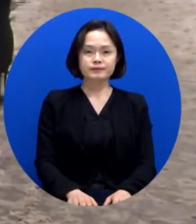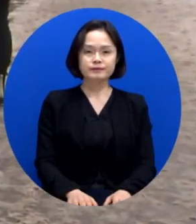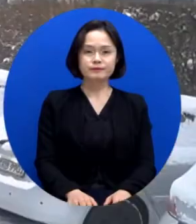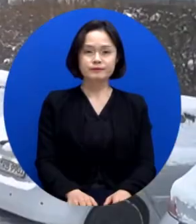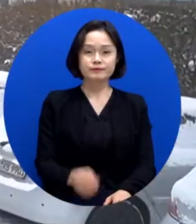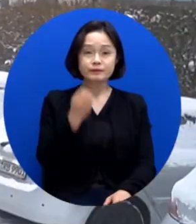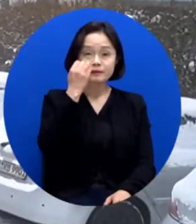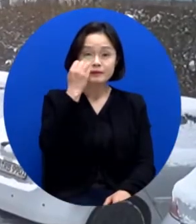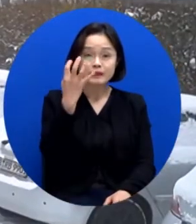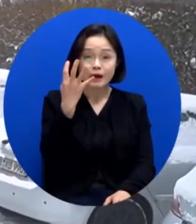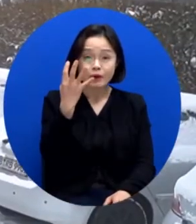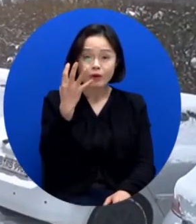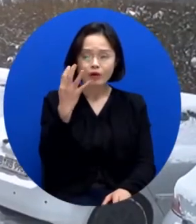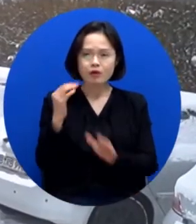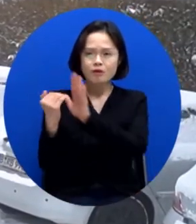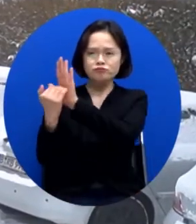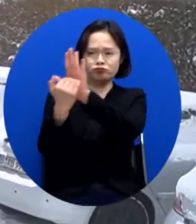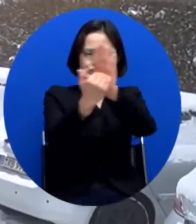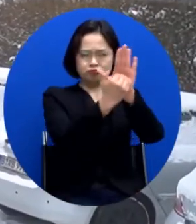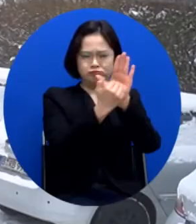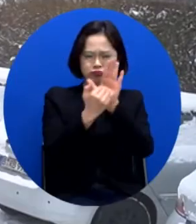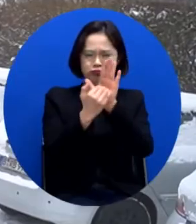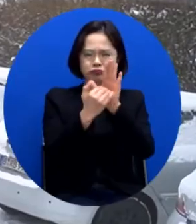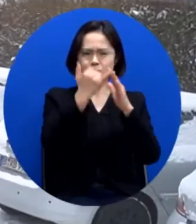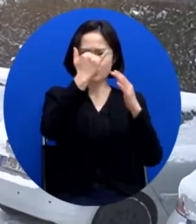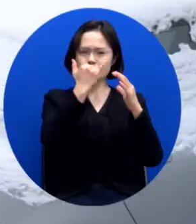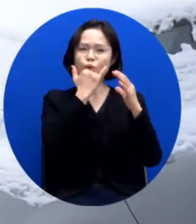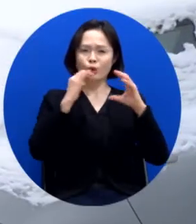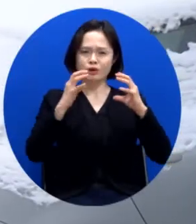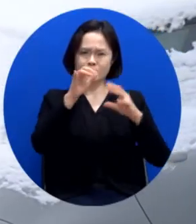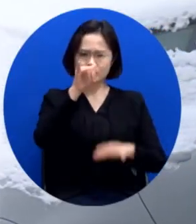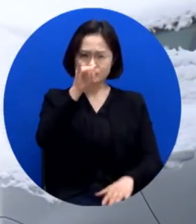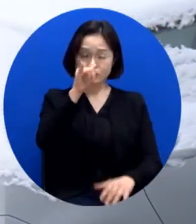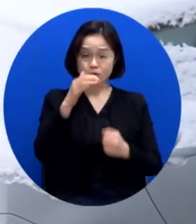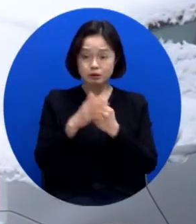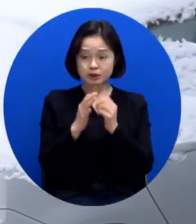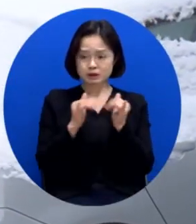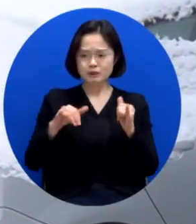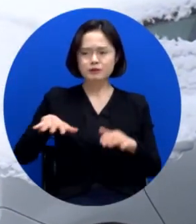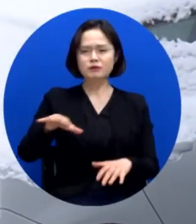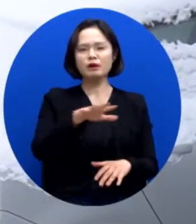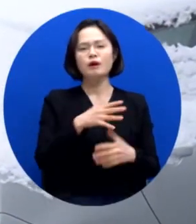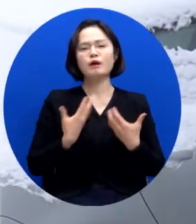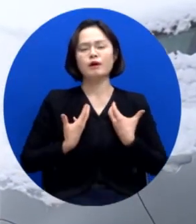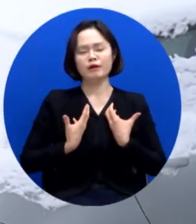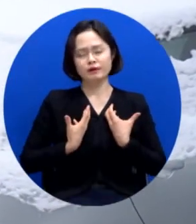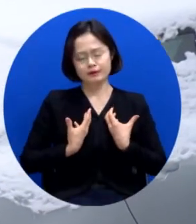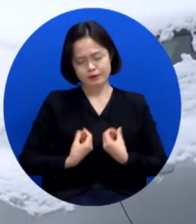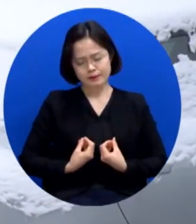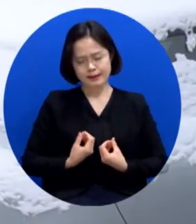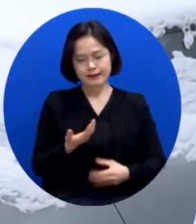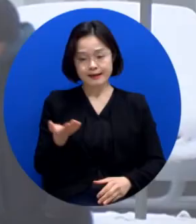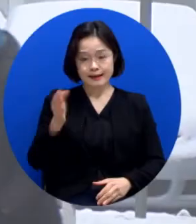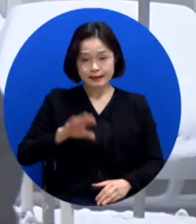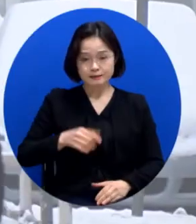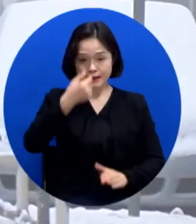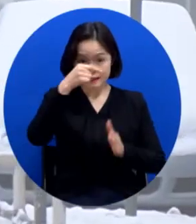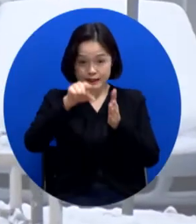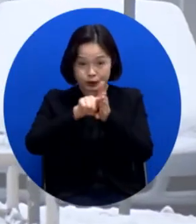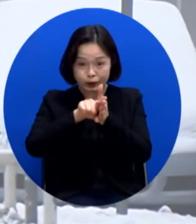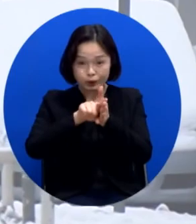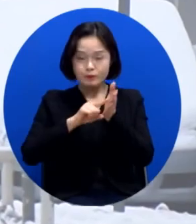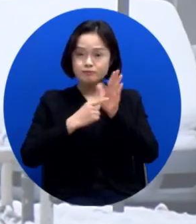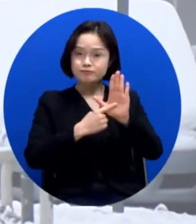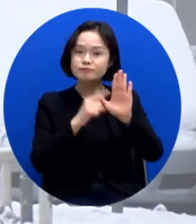있는 전면 봉쇄. 일상은 무너지고 사람들은 절망 중에 있지만 독일 개신교계는 교회의